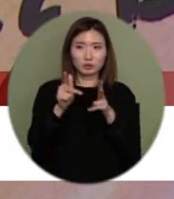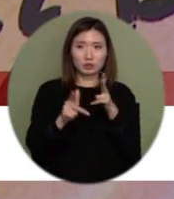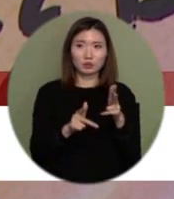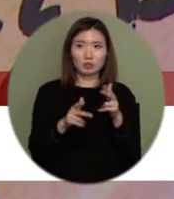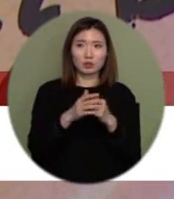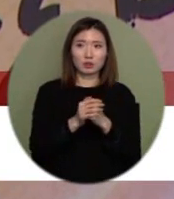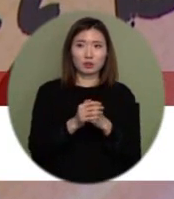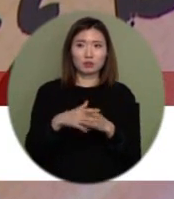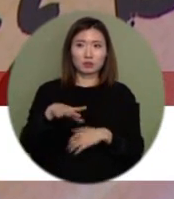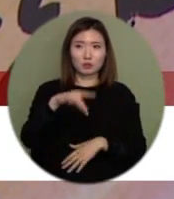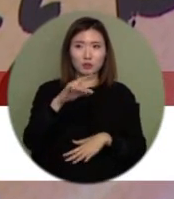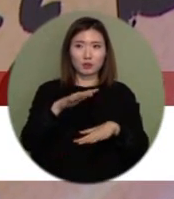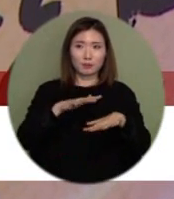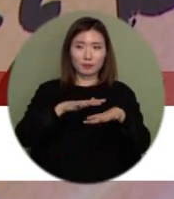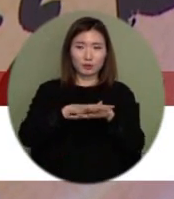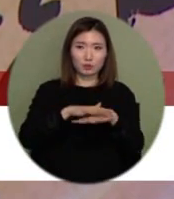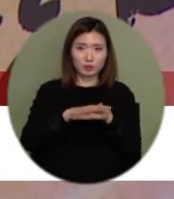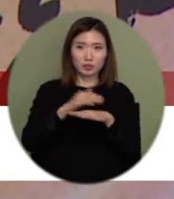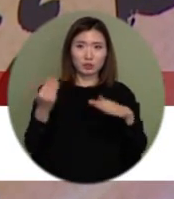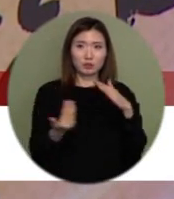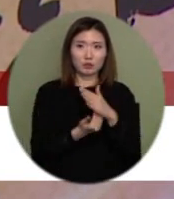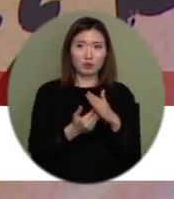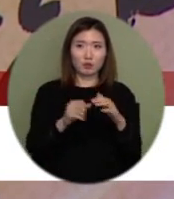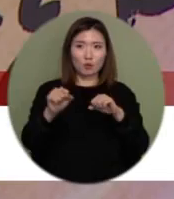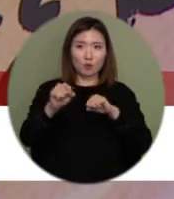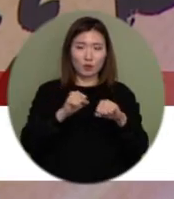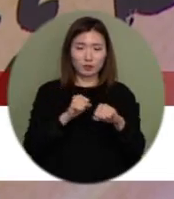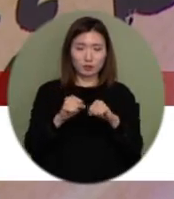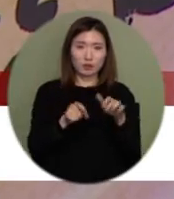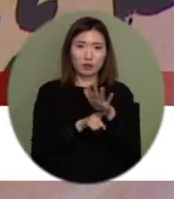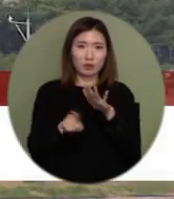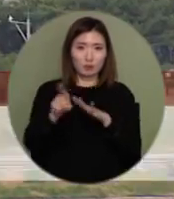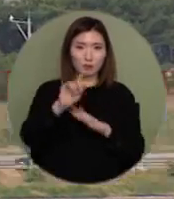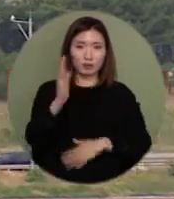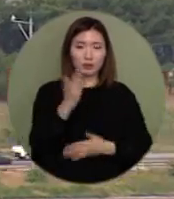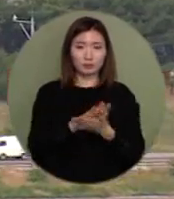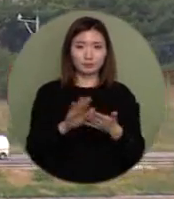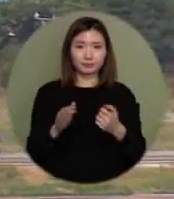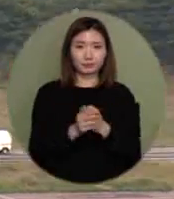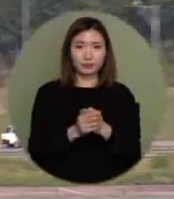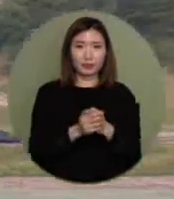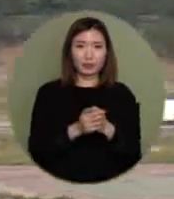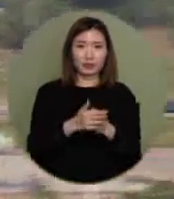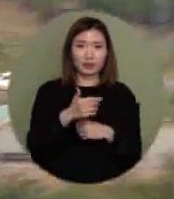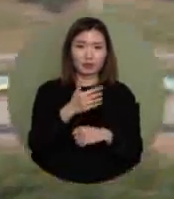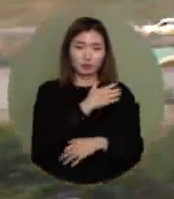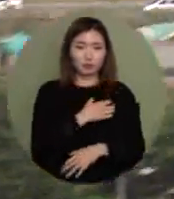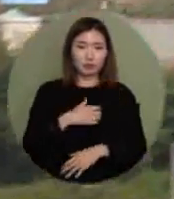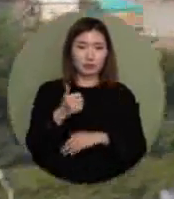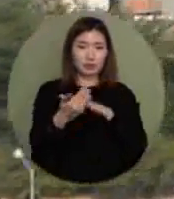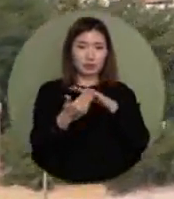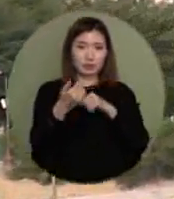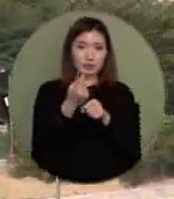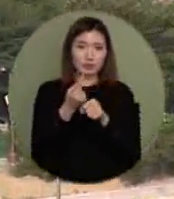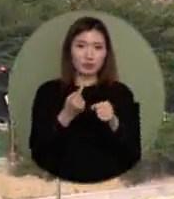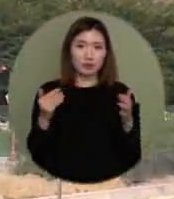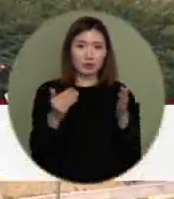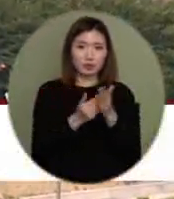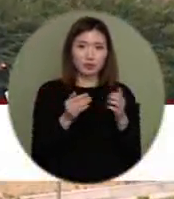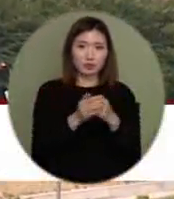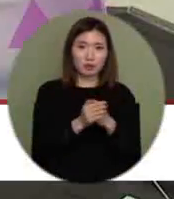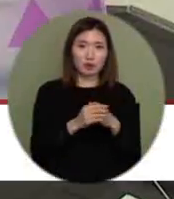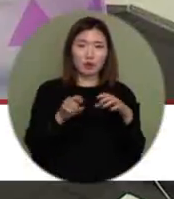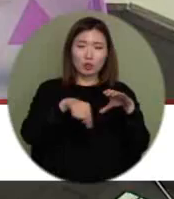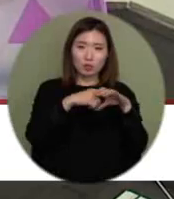본궤도에 올려서 지역 경제 활성화의 선봉장이 되도록 하겠습니다. 나구청장은 지난해까지 용마터널과